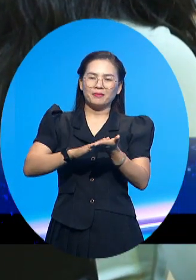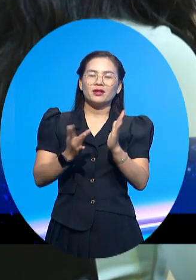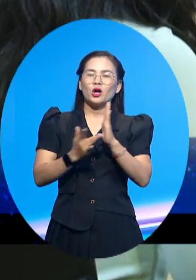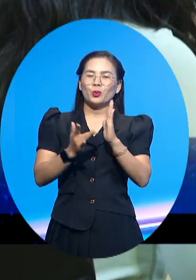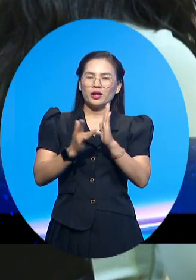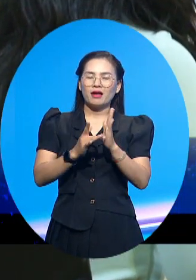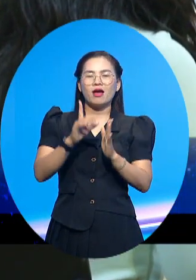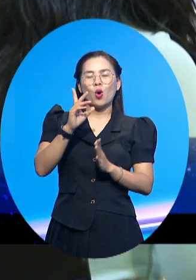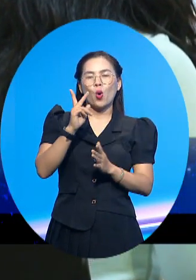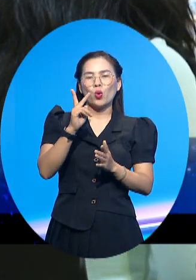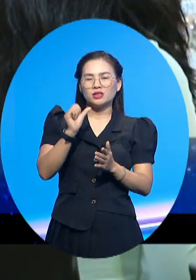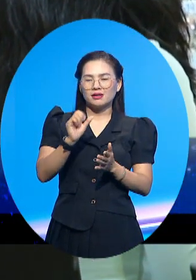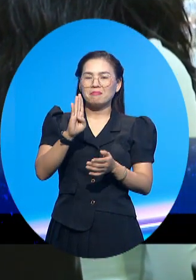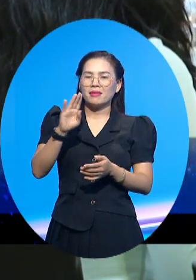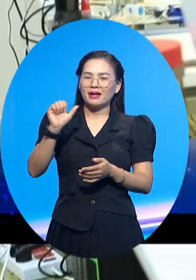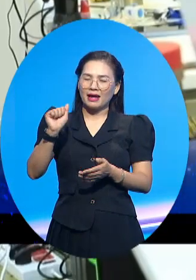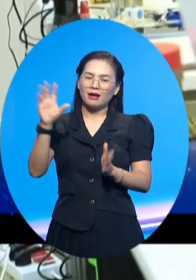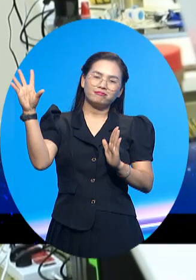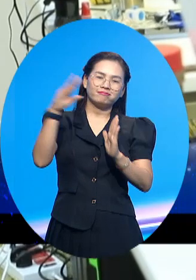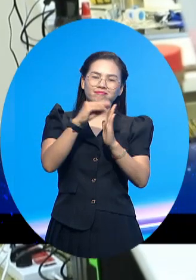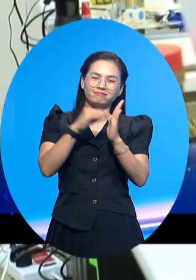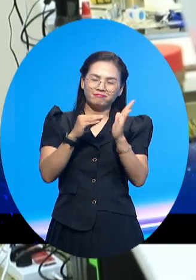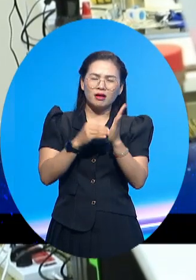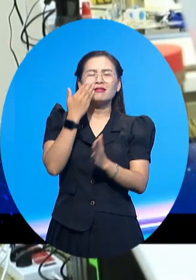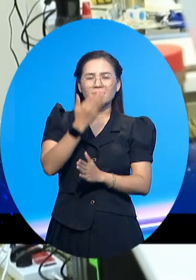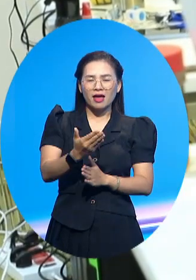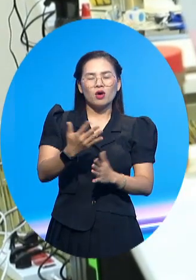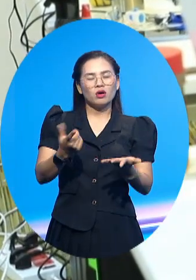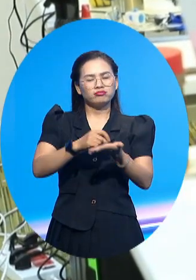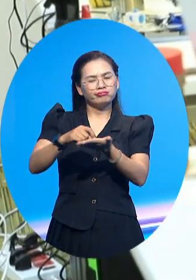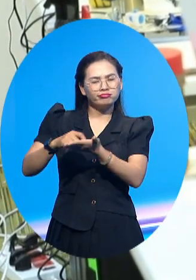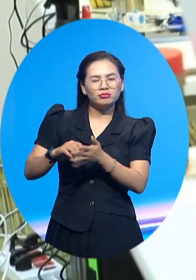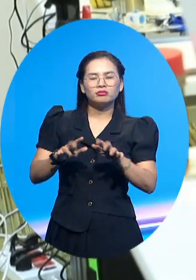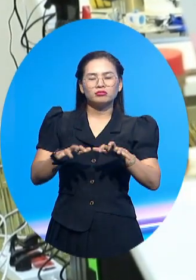viện, giúp các bác sĩ thuận lợi hơn trong việc ghi nhận hồ sơ người bệnh và ra các y lệnh điều trị.